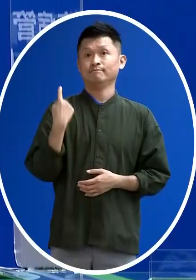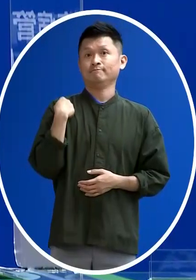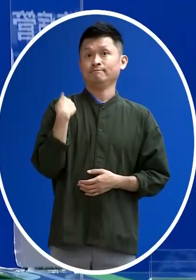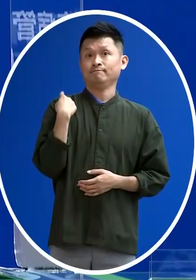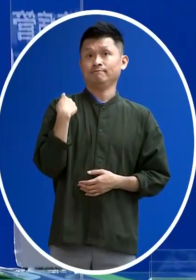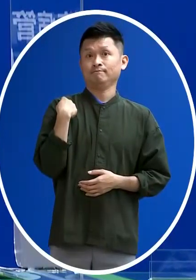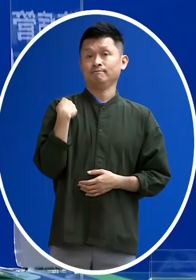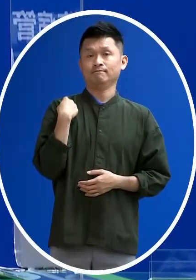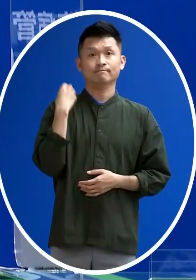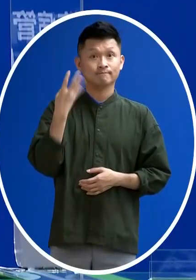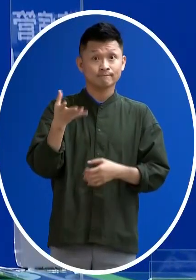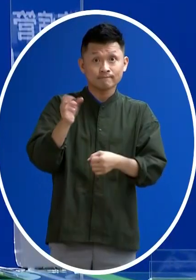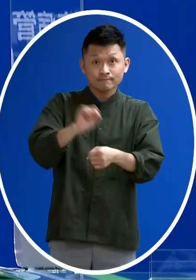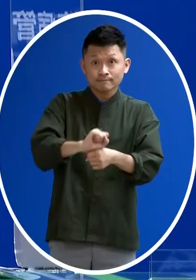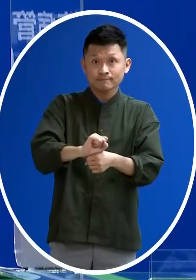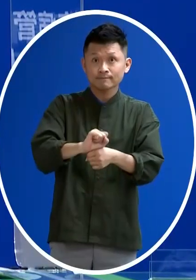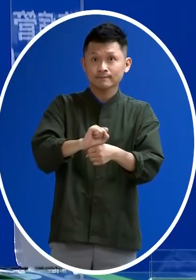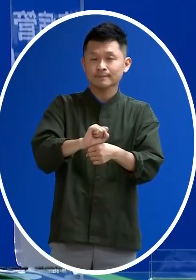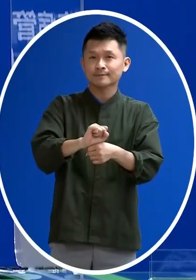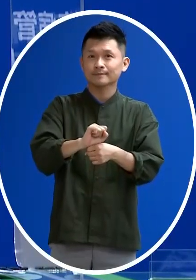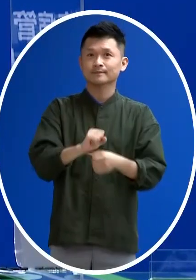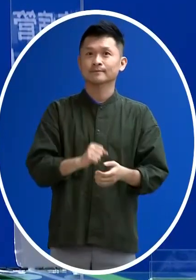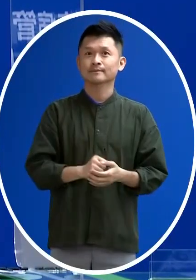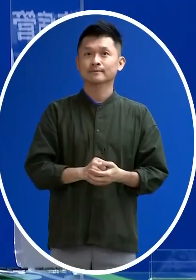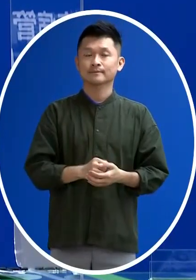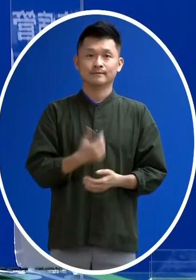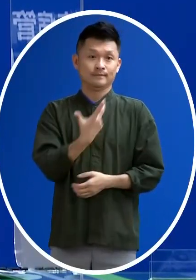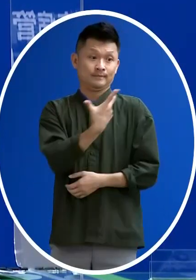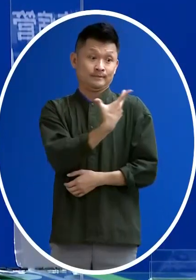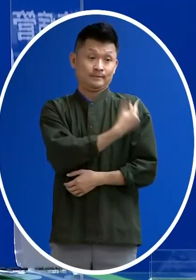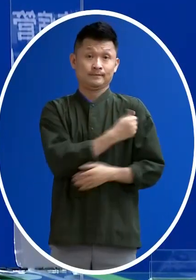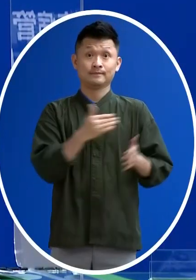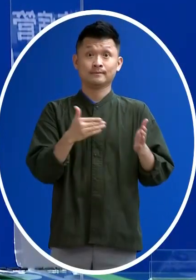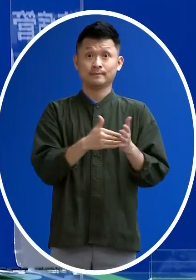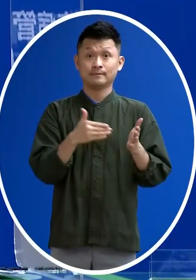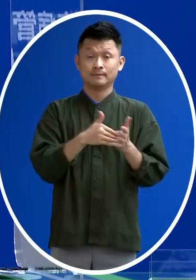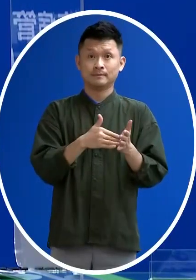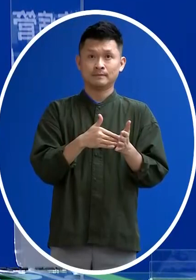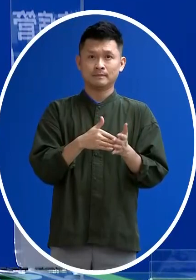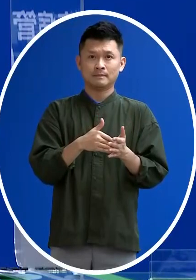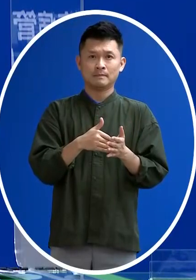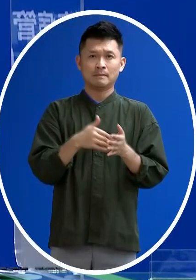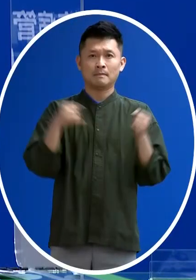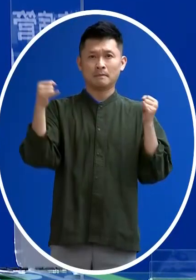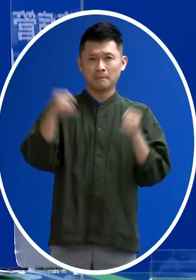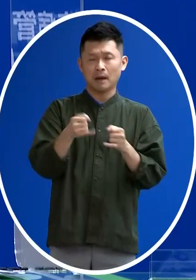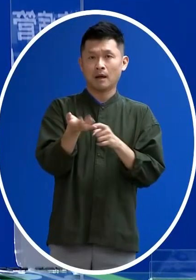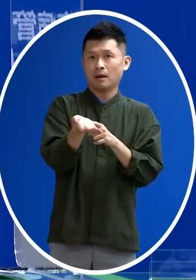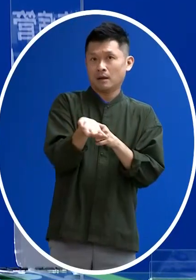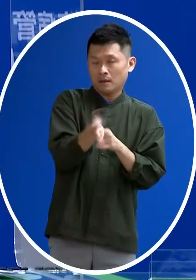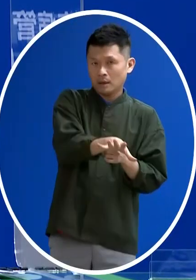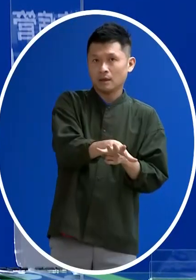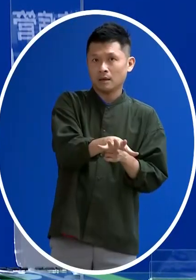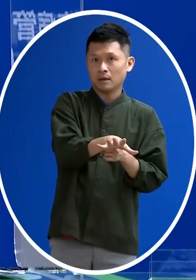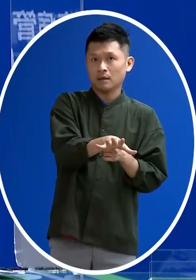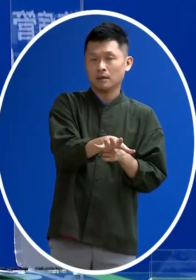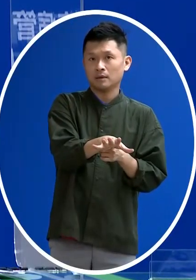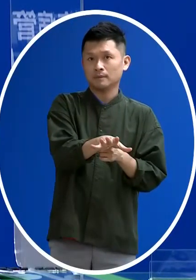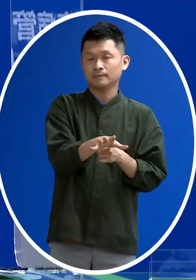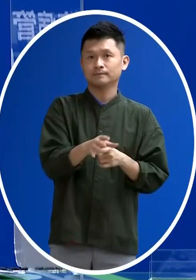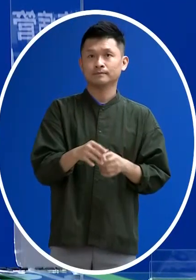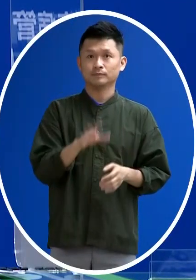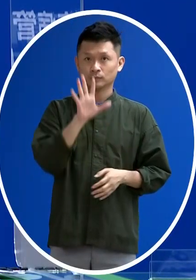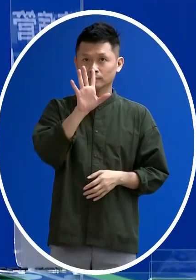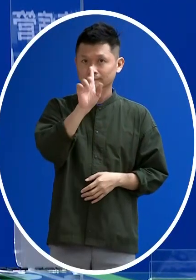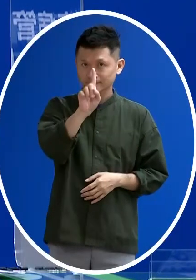天新增的就是疫苗通报的这个死亡的案件里面。那是